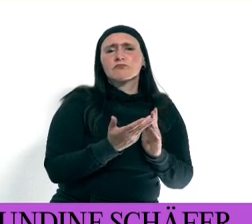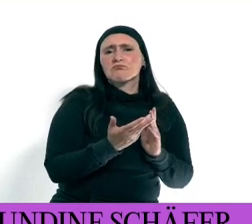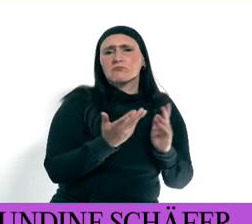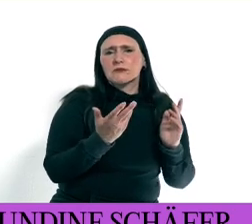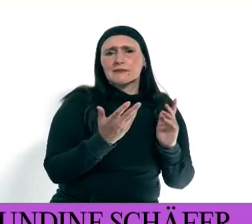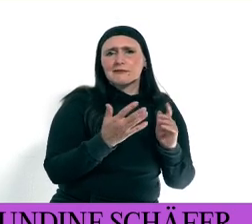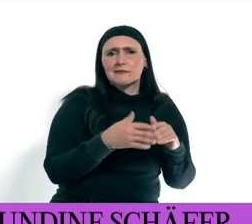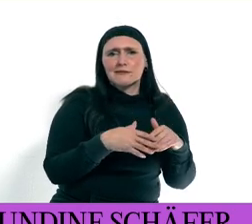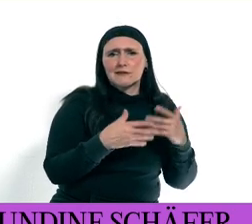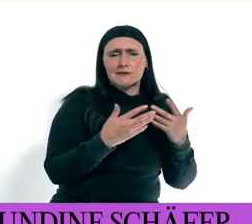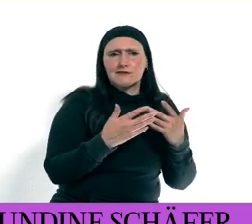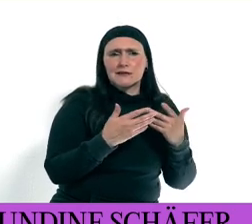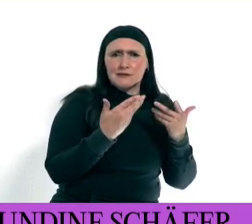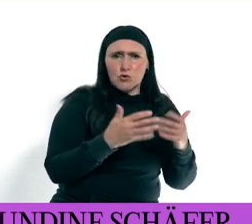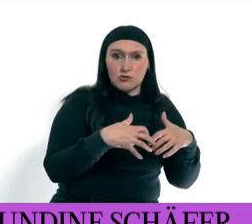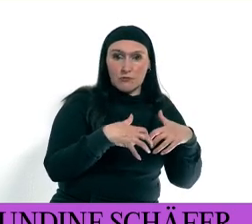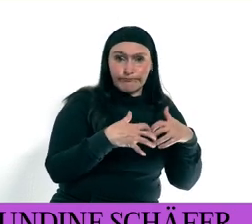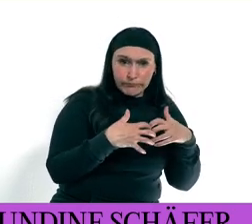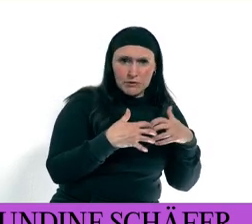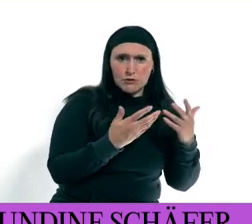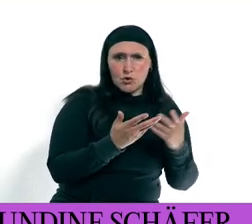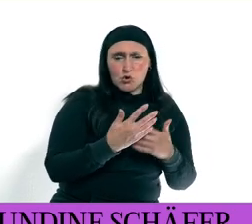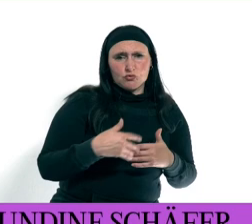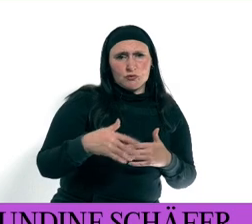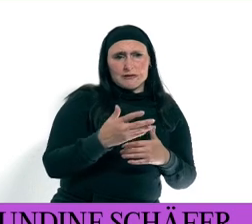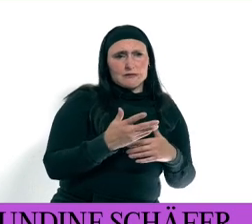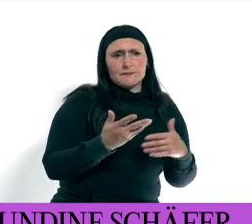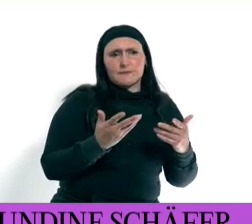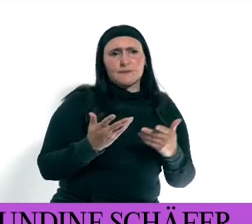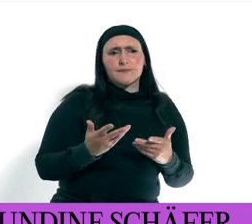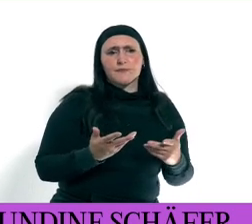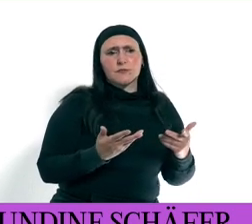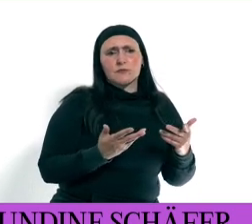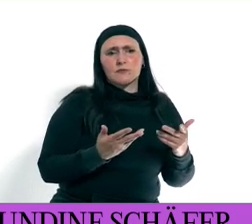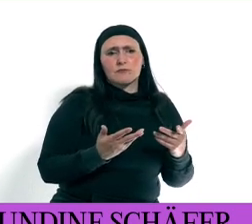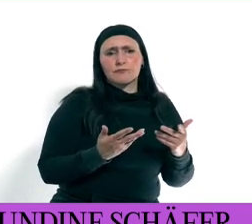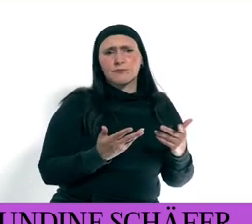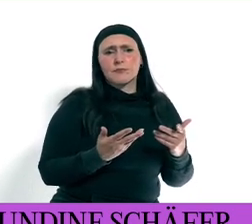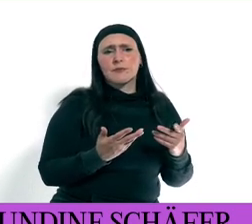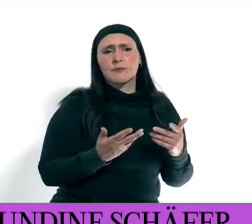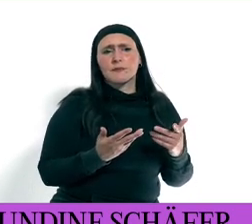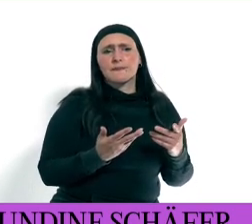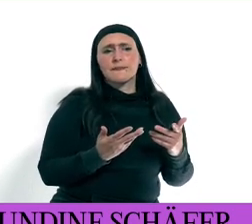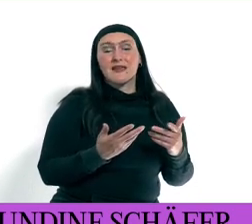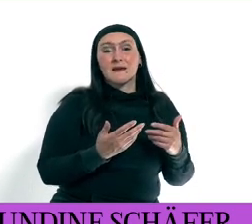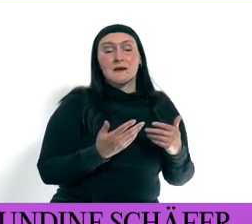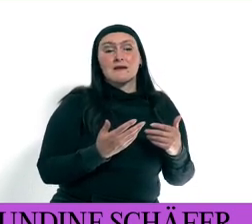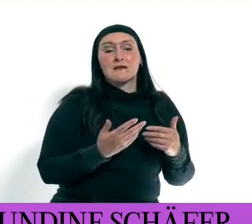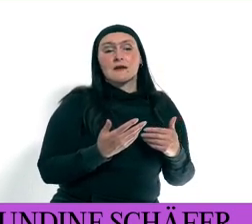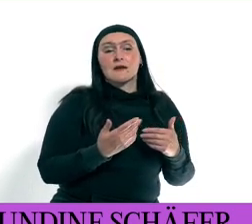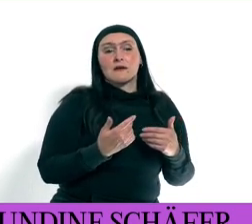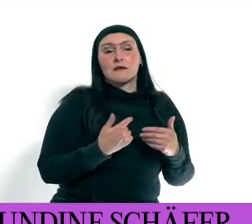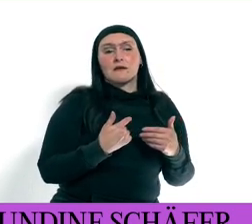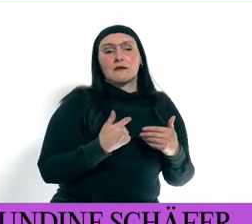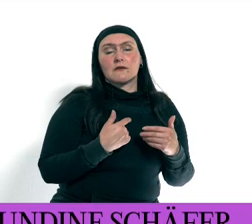all the corporates. So there is no place to make a nest. So we are the bird. Was wir realisierten, als wir